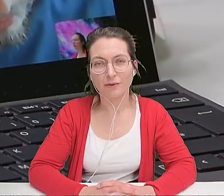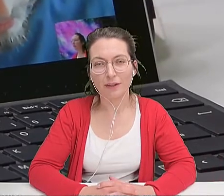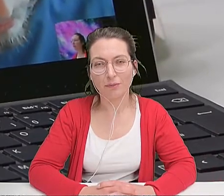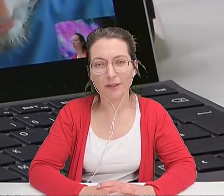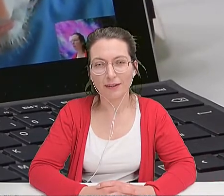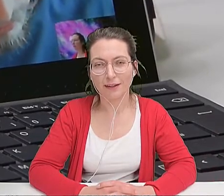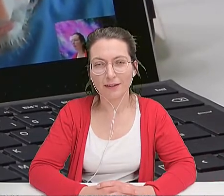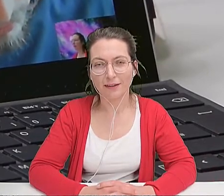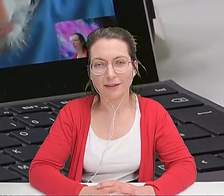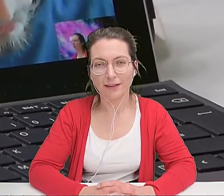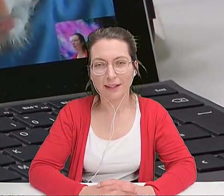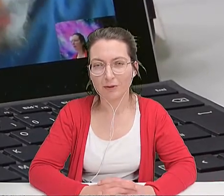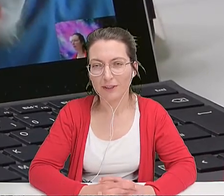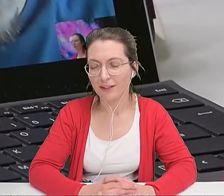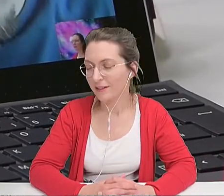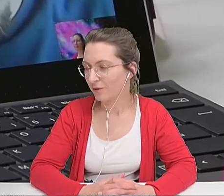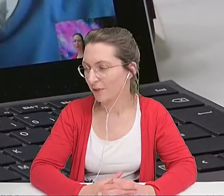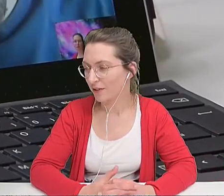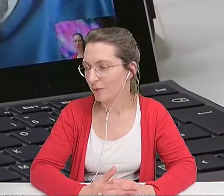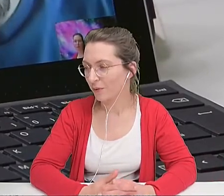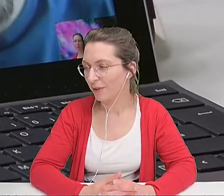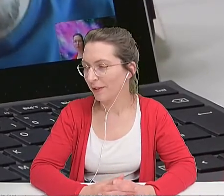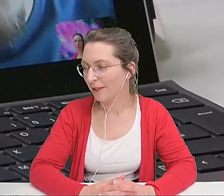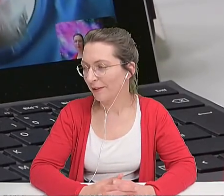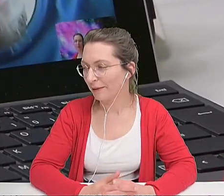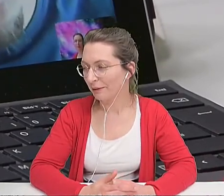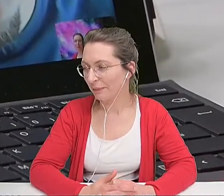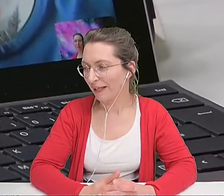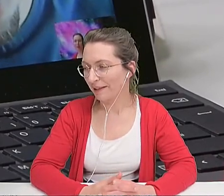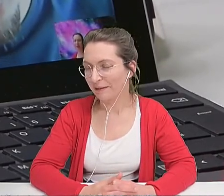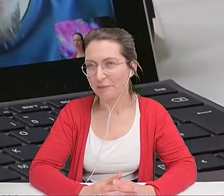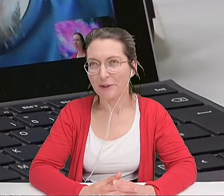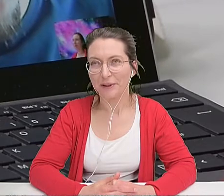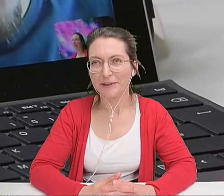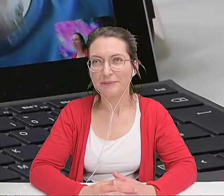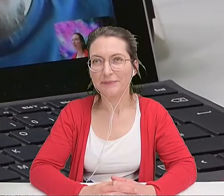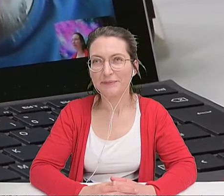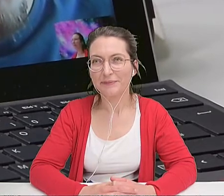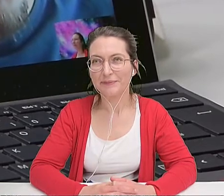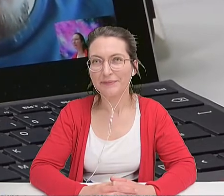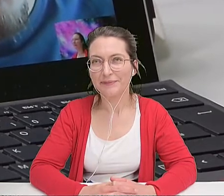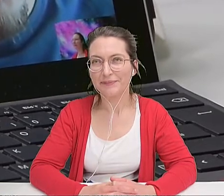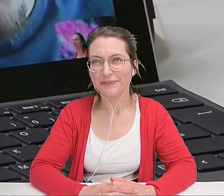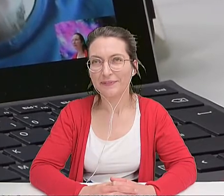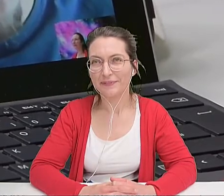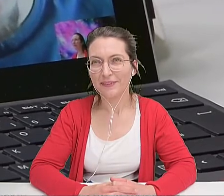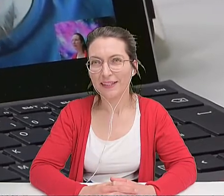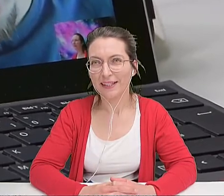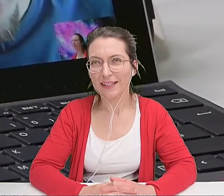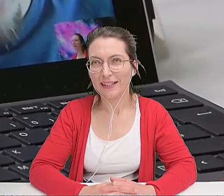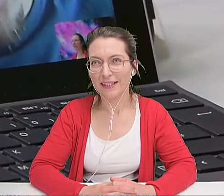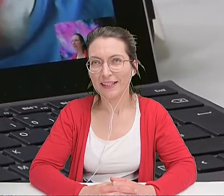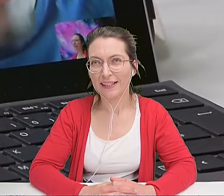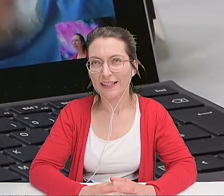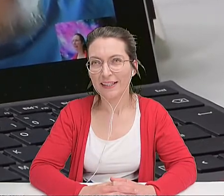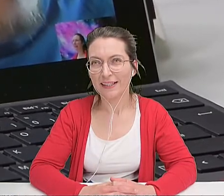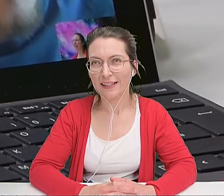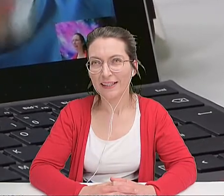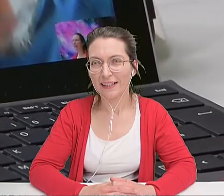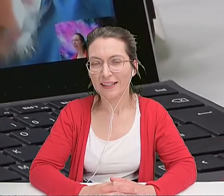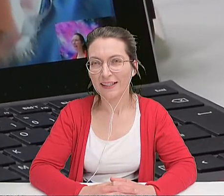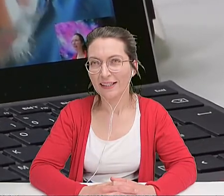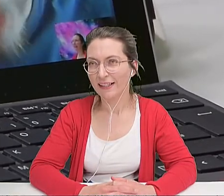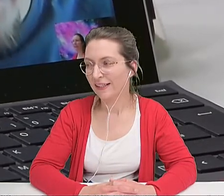steht und was man da in der aktuellen Situation machen kann bei euch. Genau, ich kann ja vielleicht schon mal ein